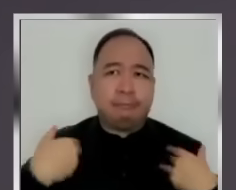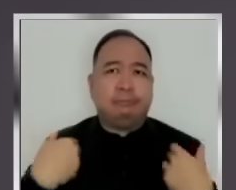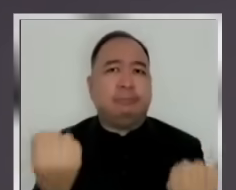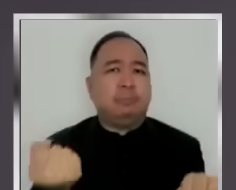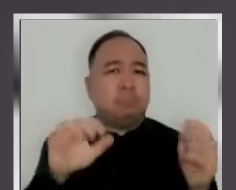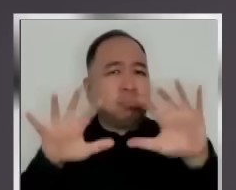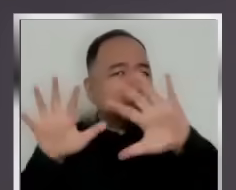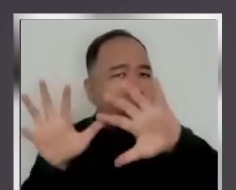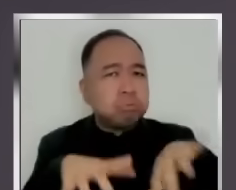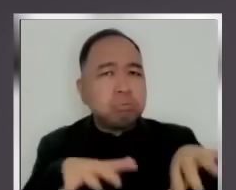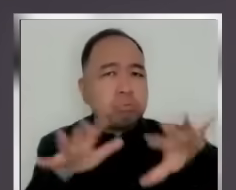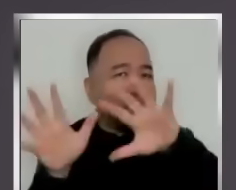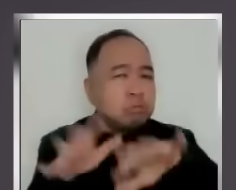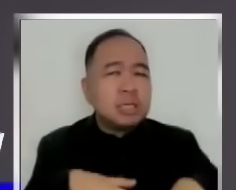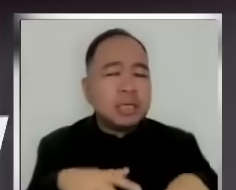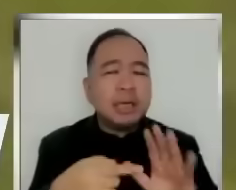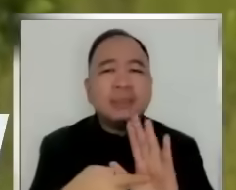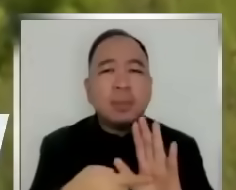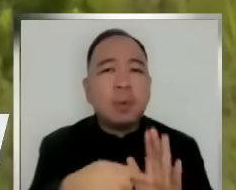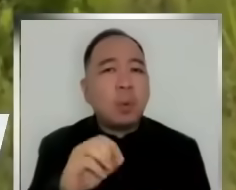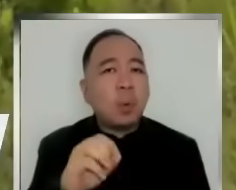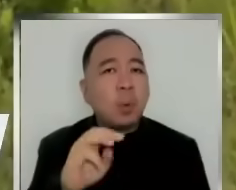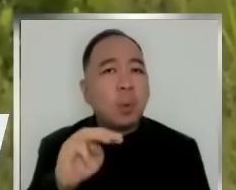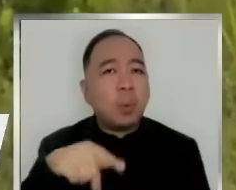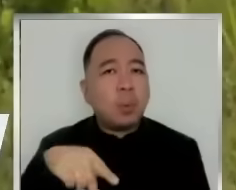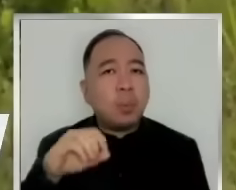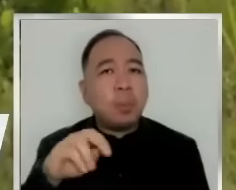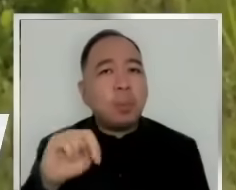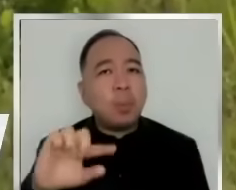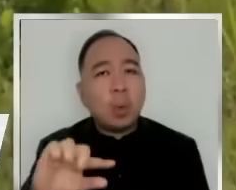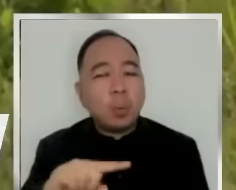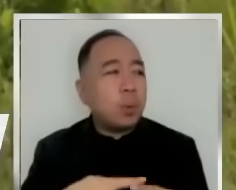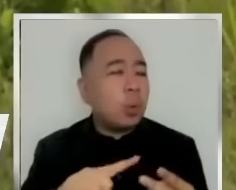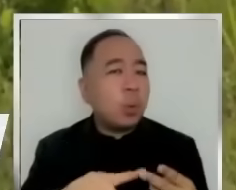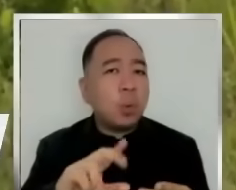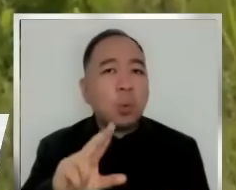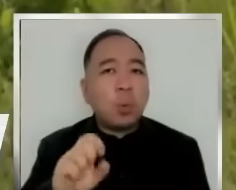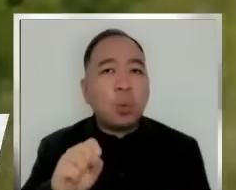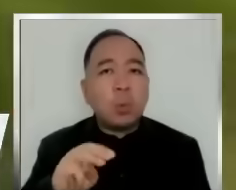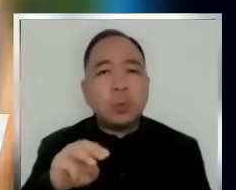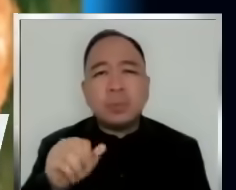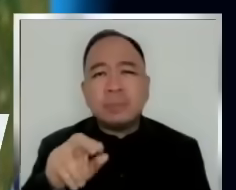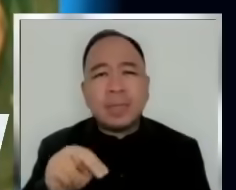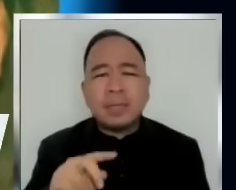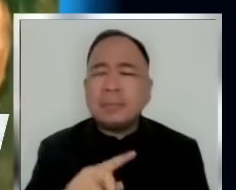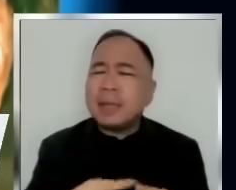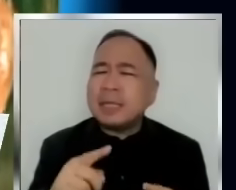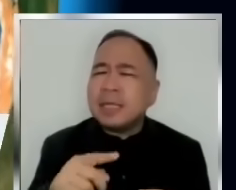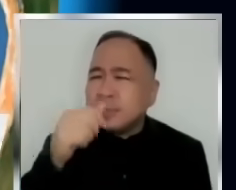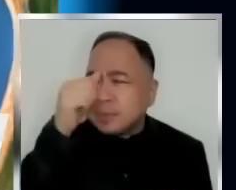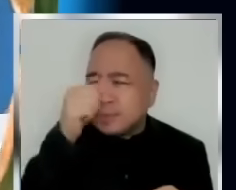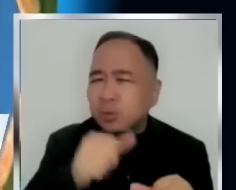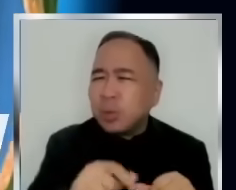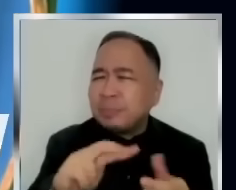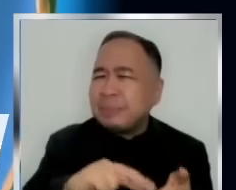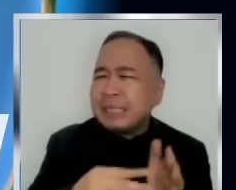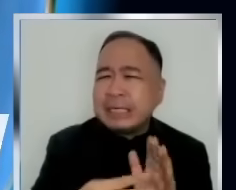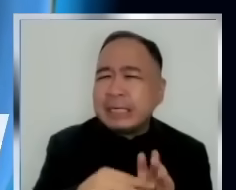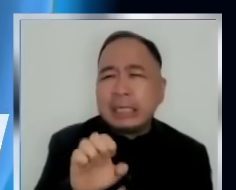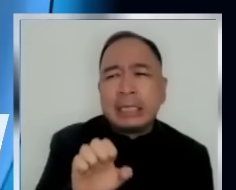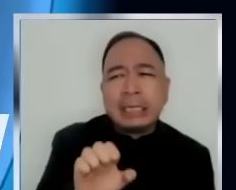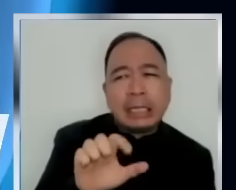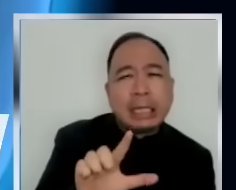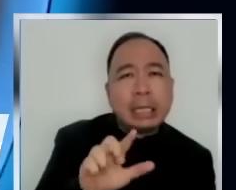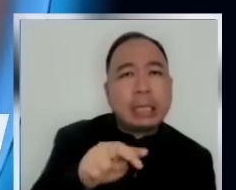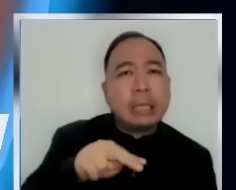ni Ompong at saka ni Usman. Pero teka, ano nga ba ulit ang El Nino? Ayon sa mga eksperto, ito ang